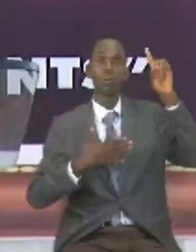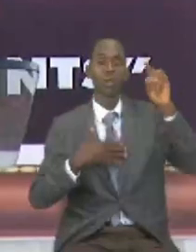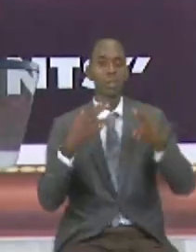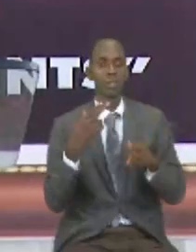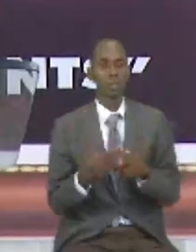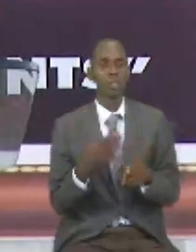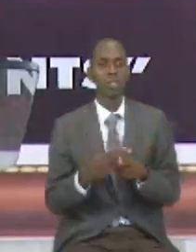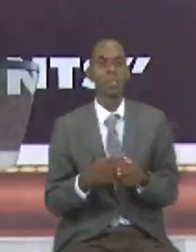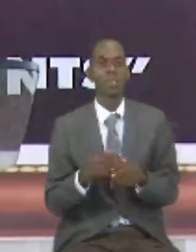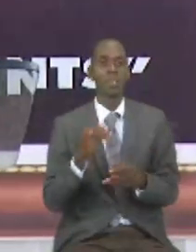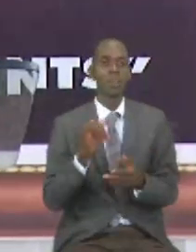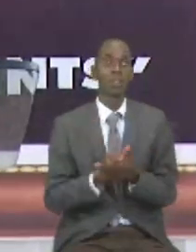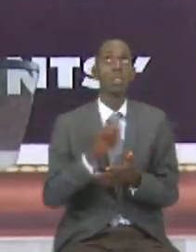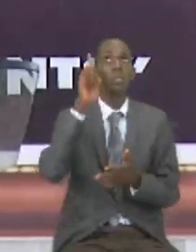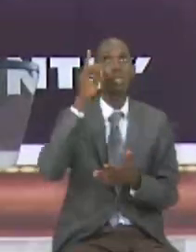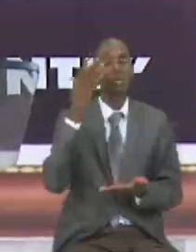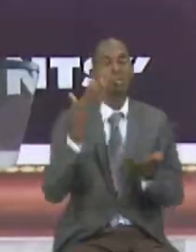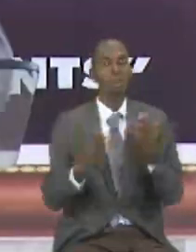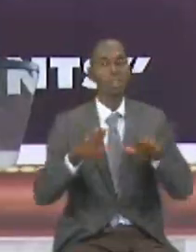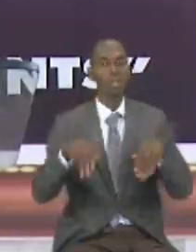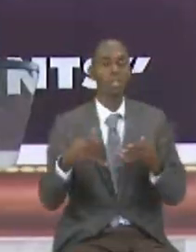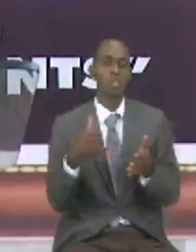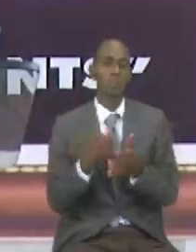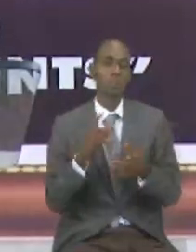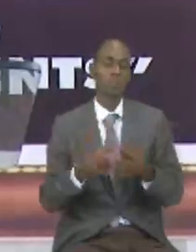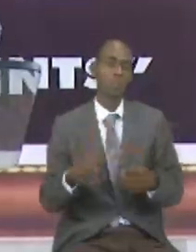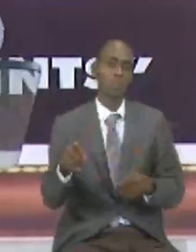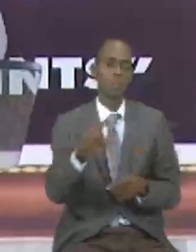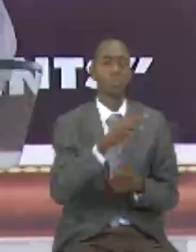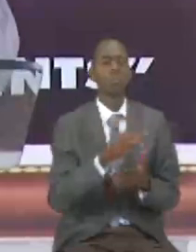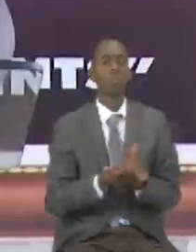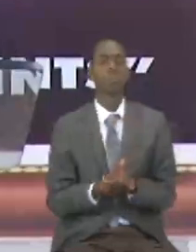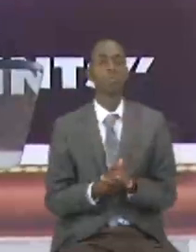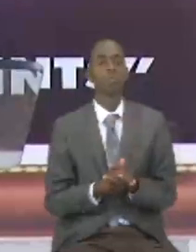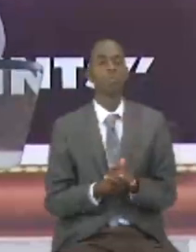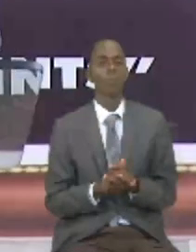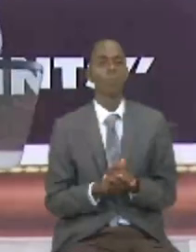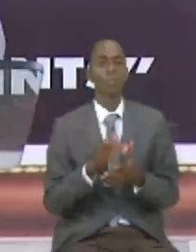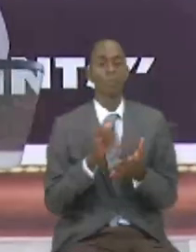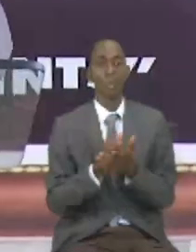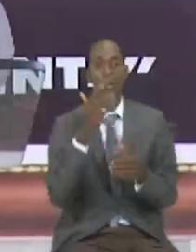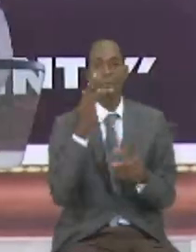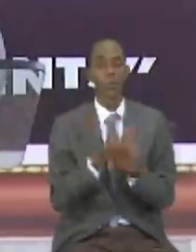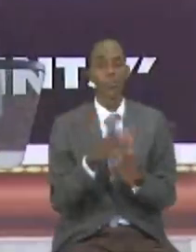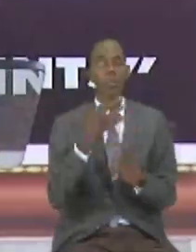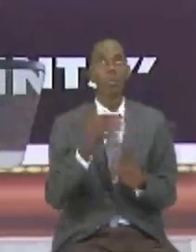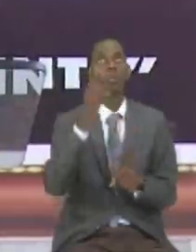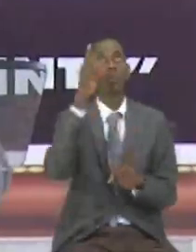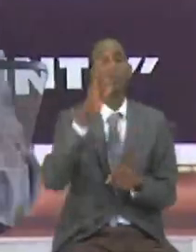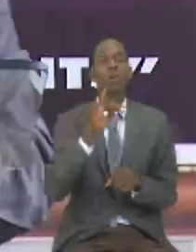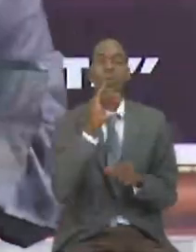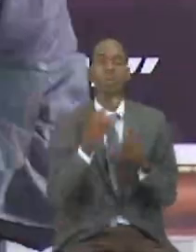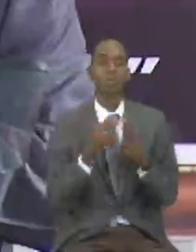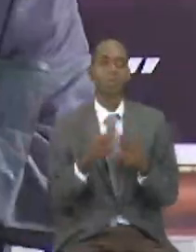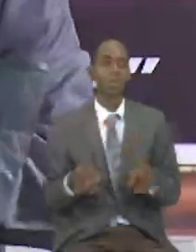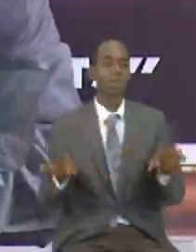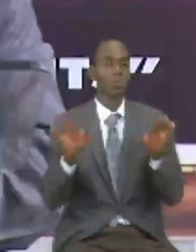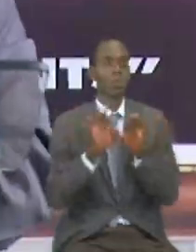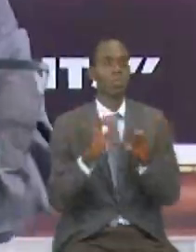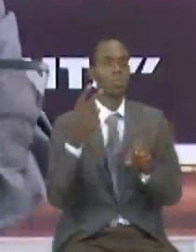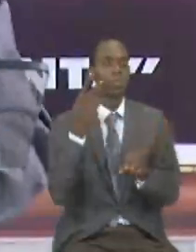nom, il vous le donne. Il vous le donne. Cette promesse de Dieu est si